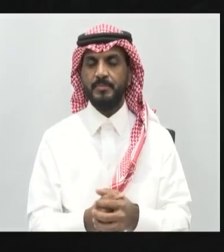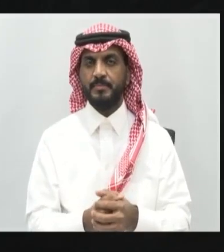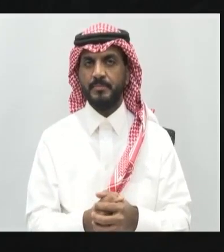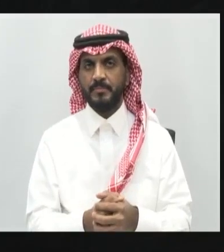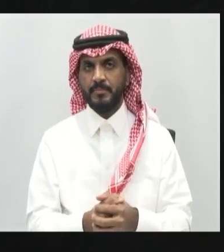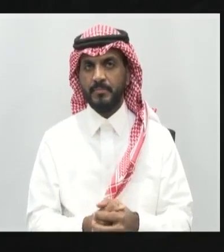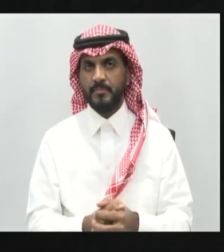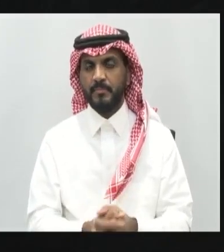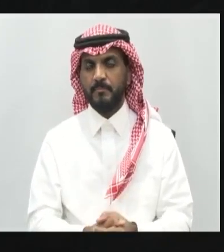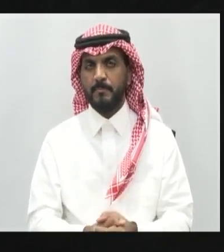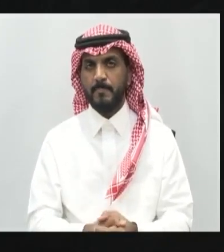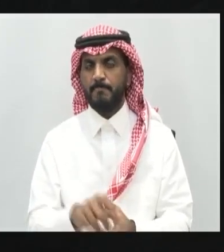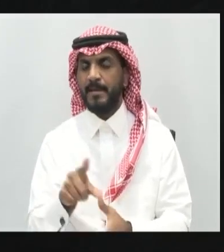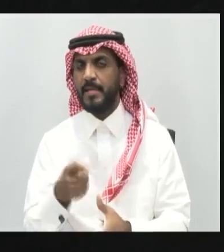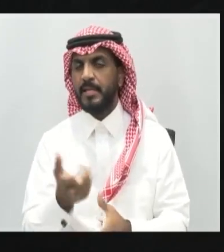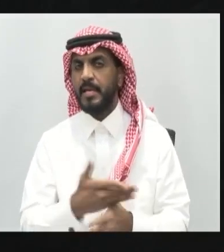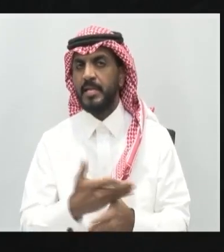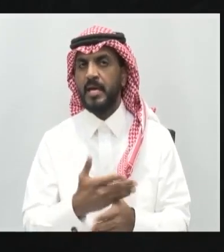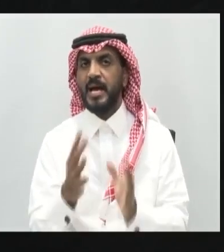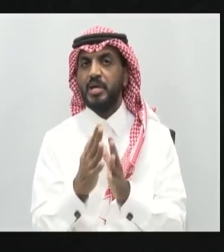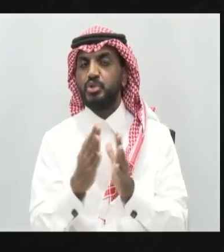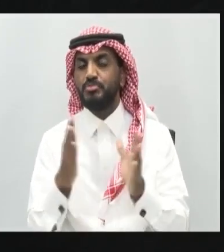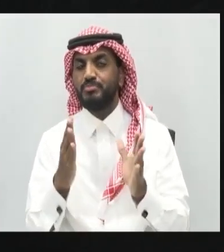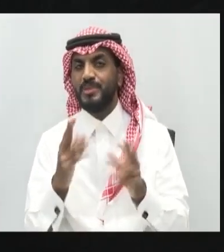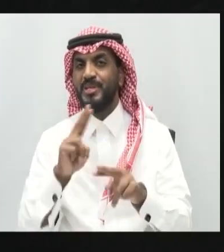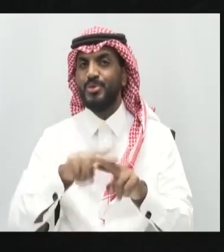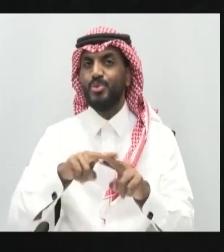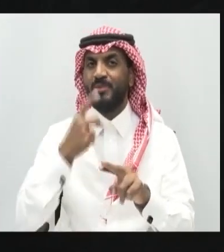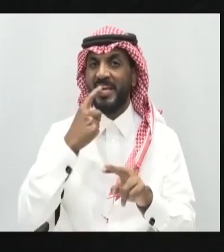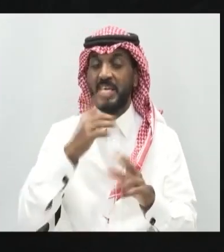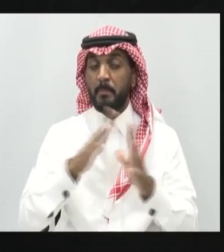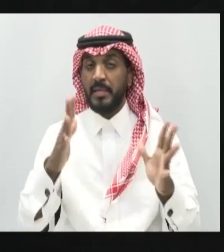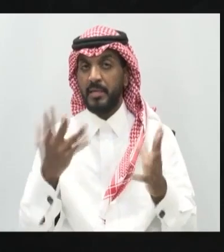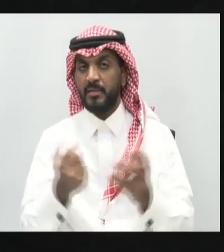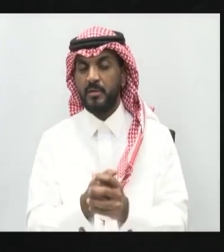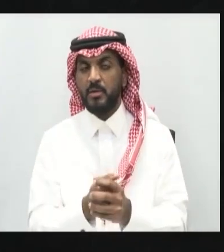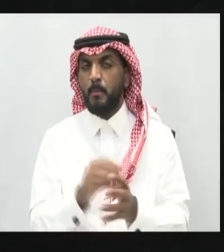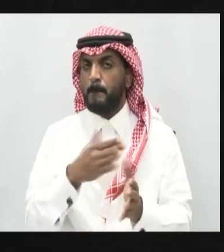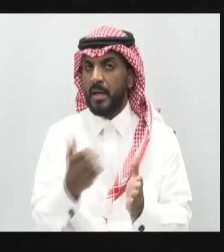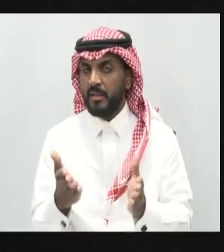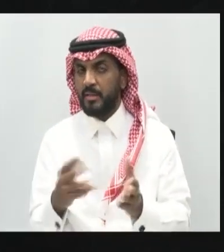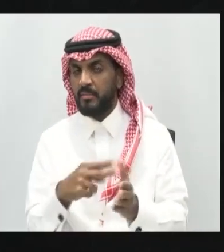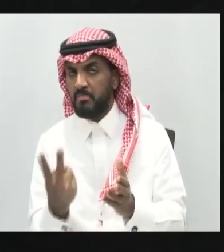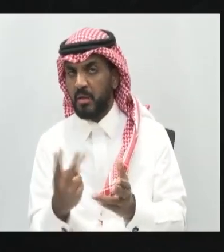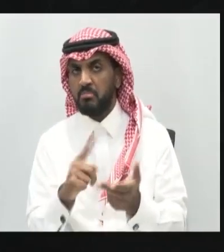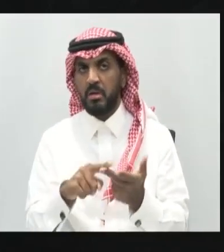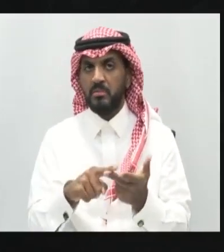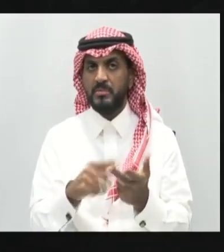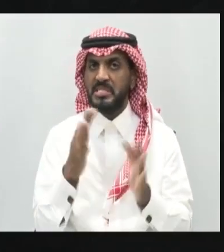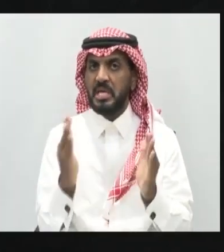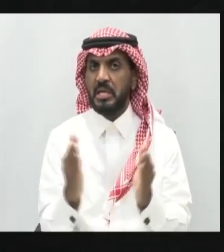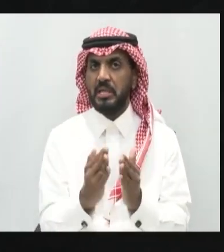لماذا احسنتم لان بعضها حجمها كبير وبعضها حجمها